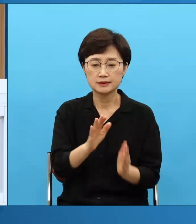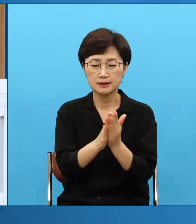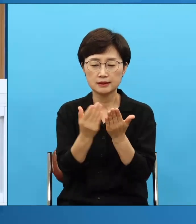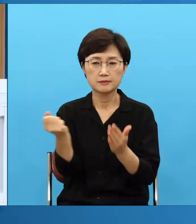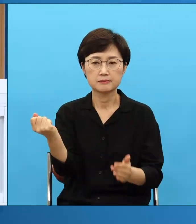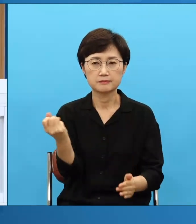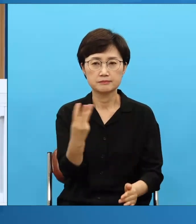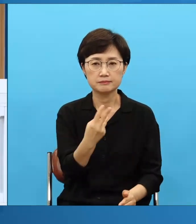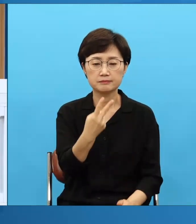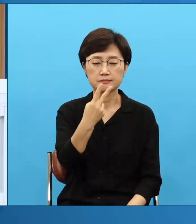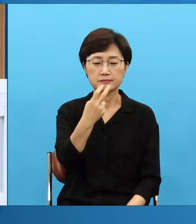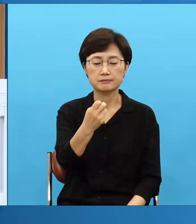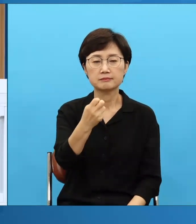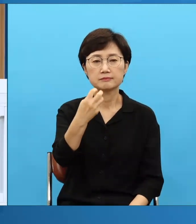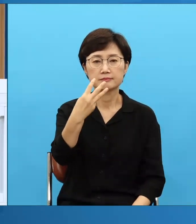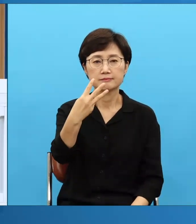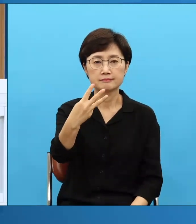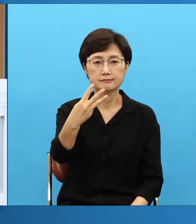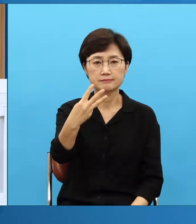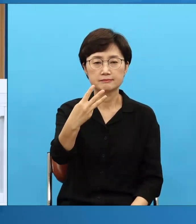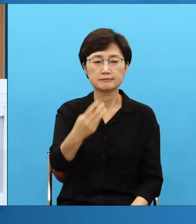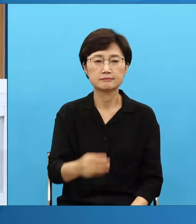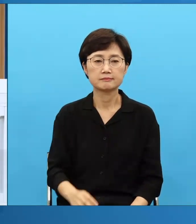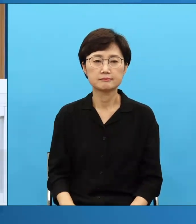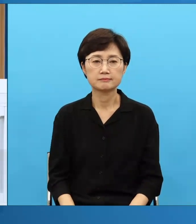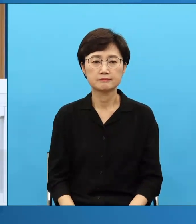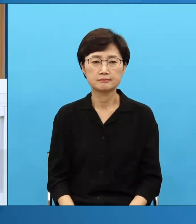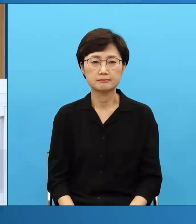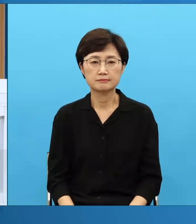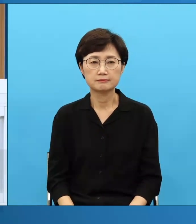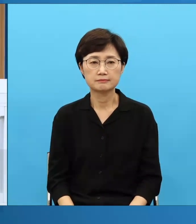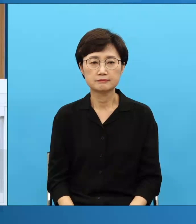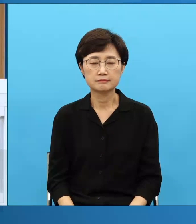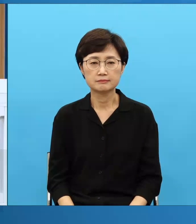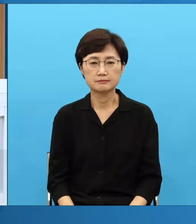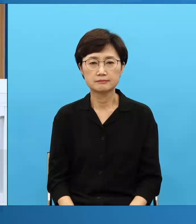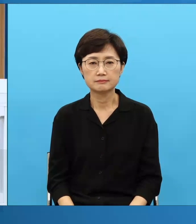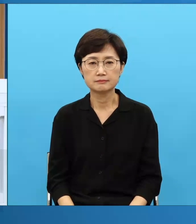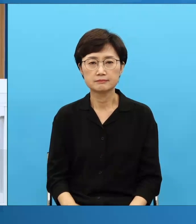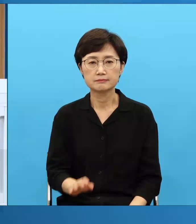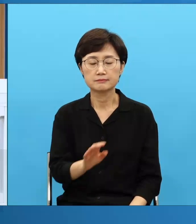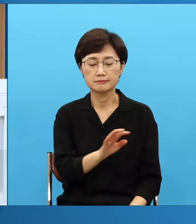23장 찬양을 드리겠습니다. Let us all sing hymn number 23.